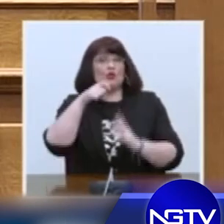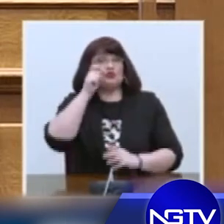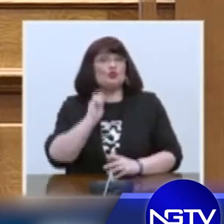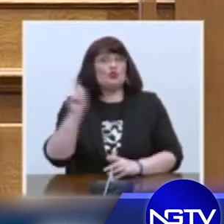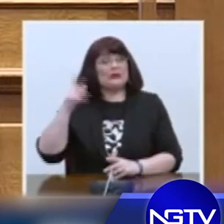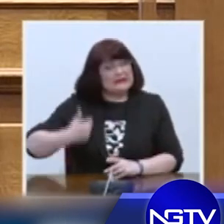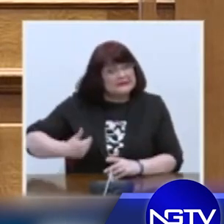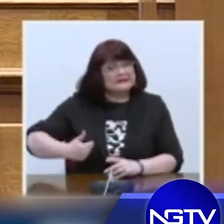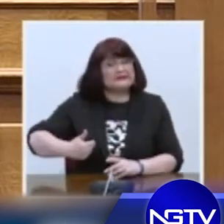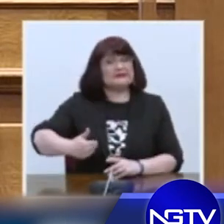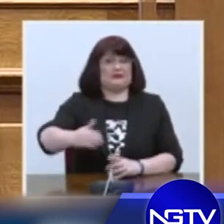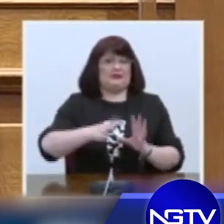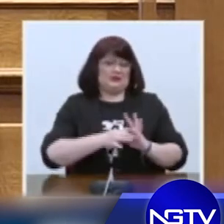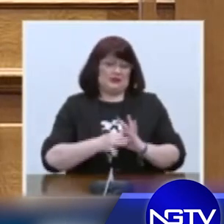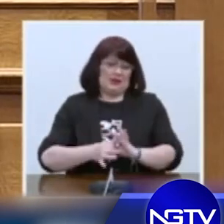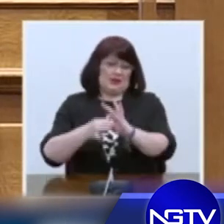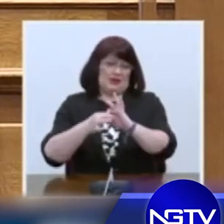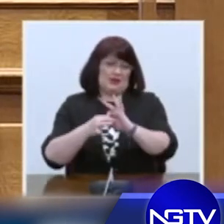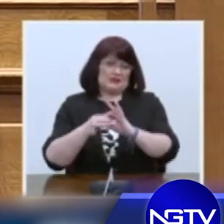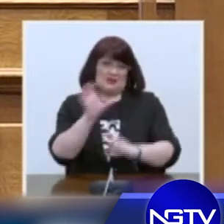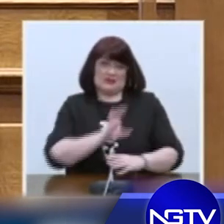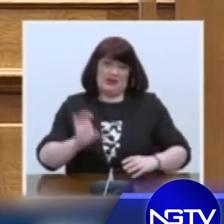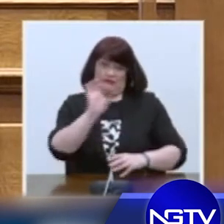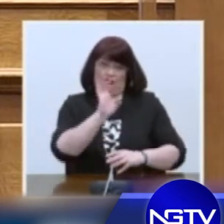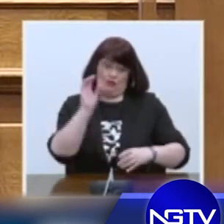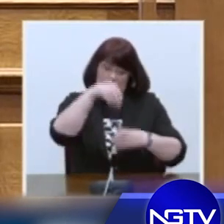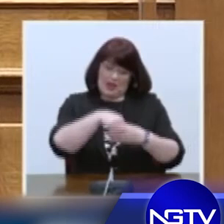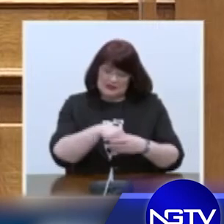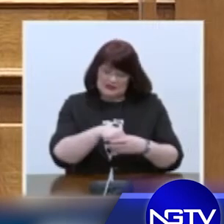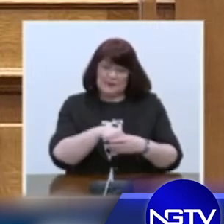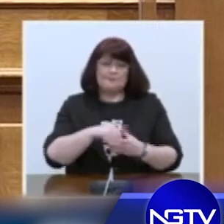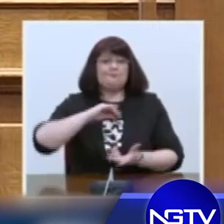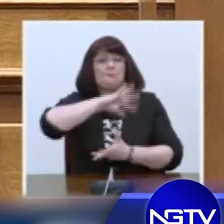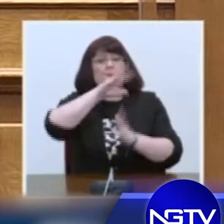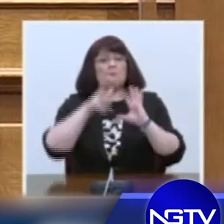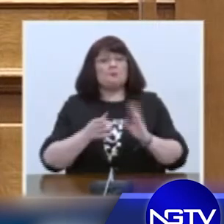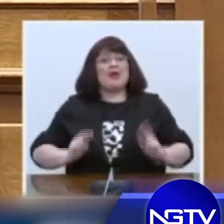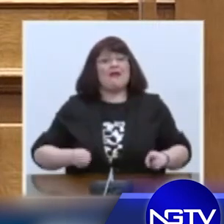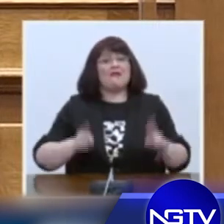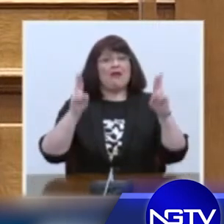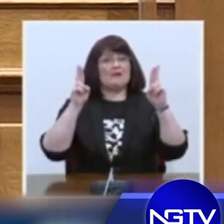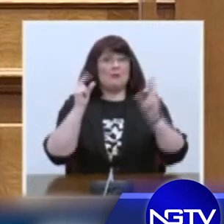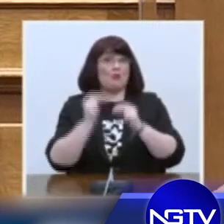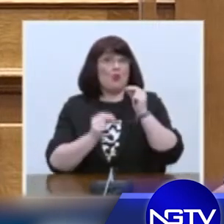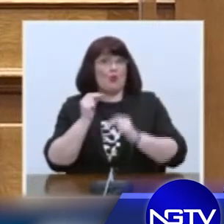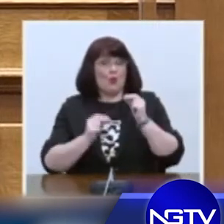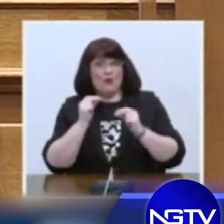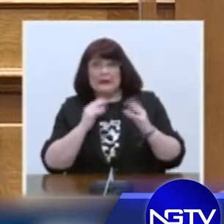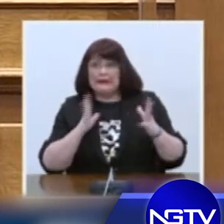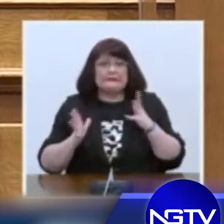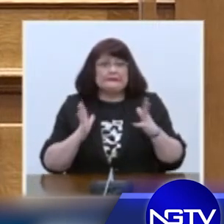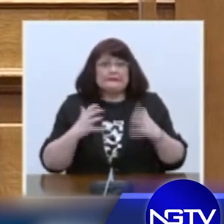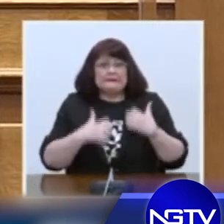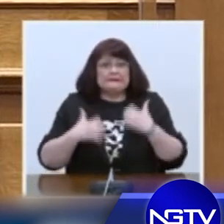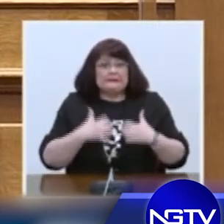Ανατολική Μεσόγειο. Αξιοποιείται επίσης το πεδίο βολής στο Λιτόχωρο, δύο στρατόπεδα, το πρώτο στο Βόλο και το δεύτερο στην Αλεξανδρούπολη. Τρίτον,